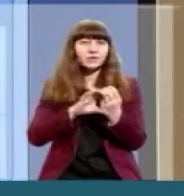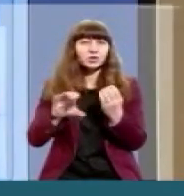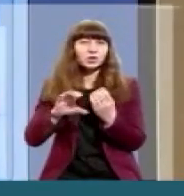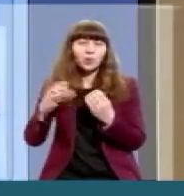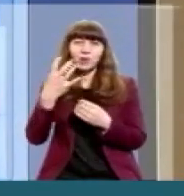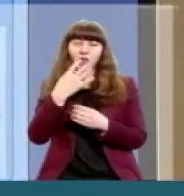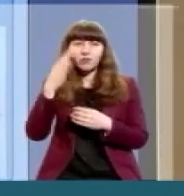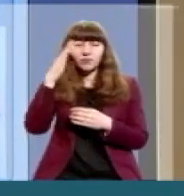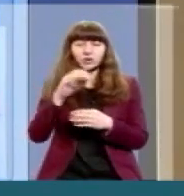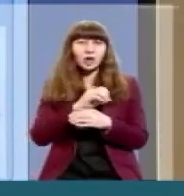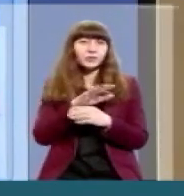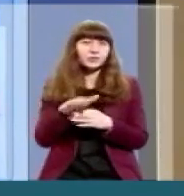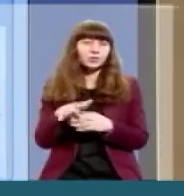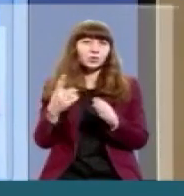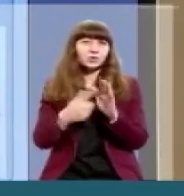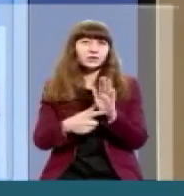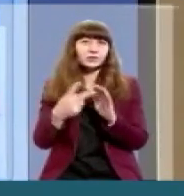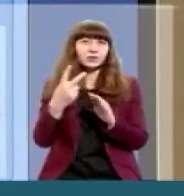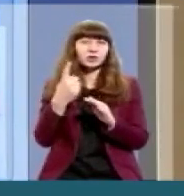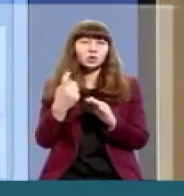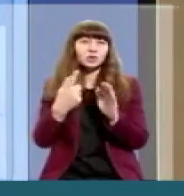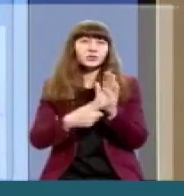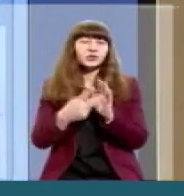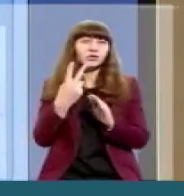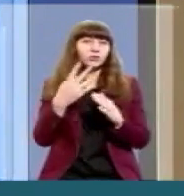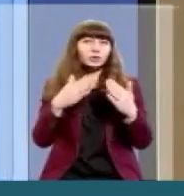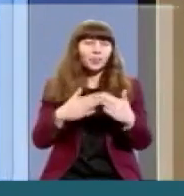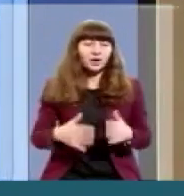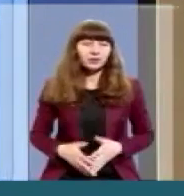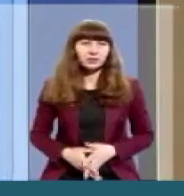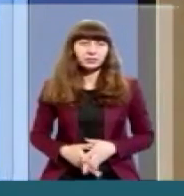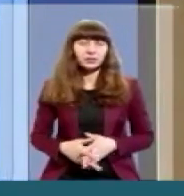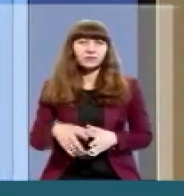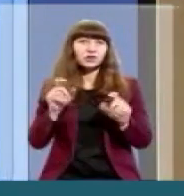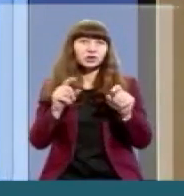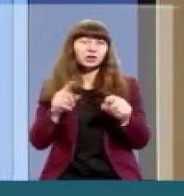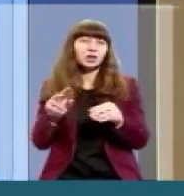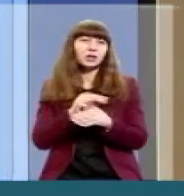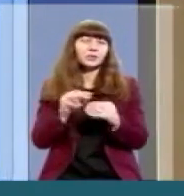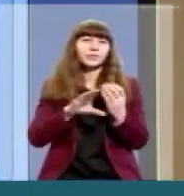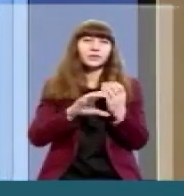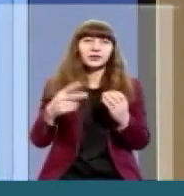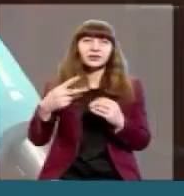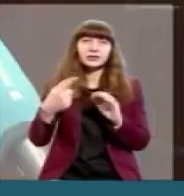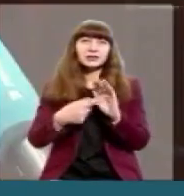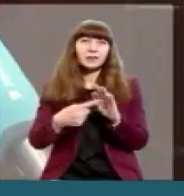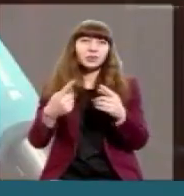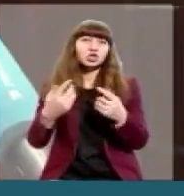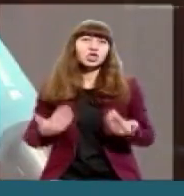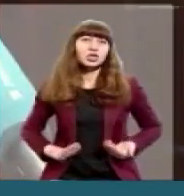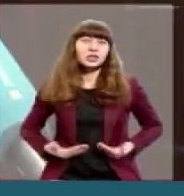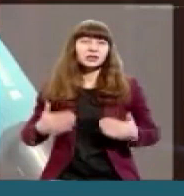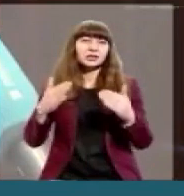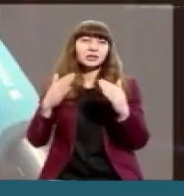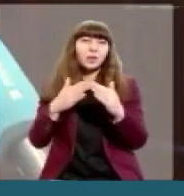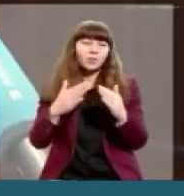тепловое водоснабжение обновят в 172 домах. В городе Житикара проведут реконструкцию коммуникаций 27 жилых участков. Работы по